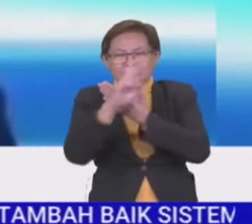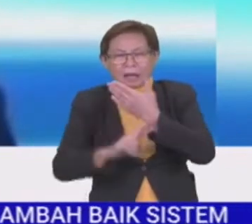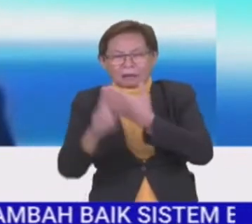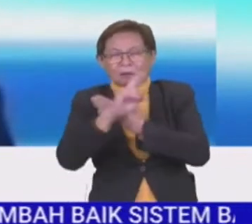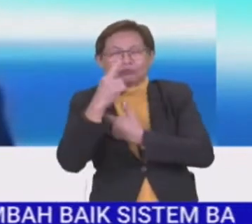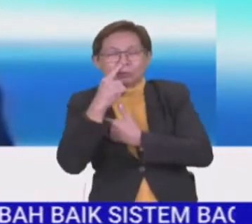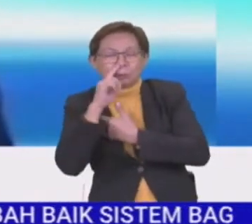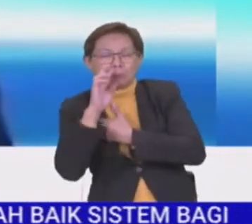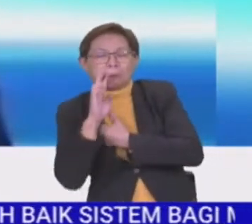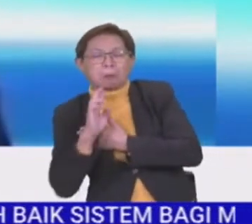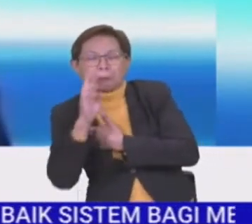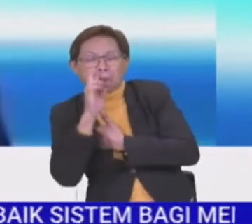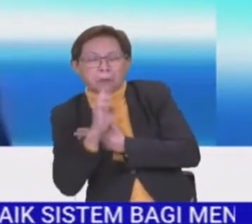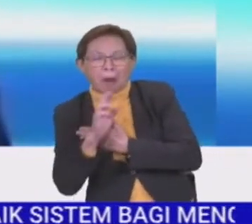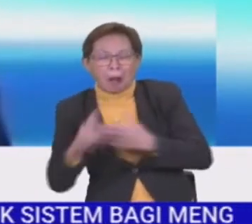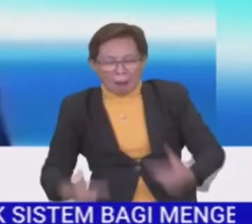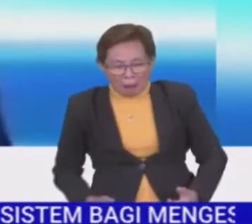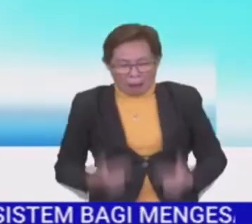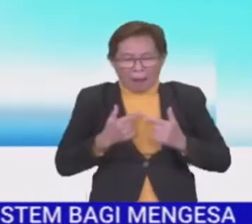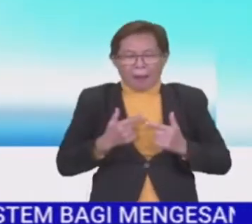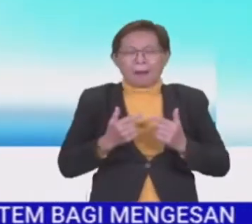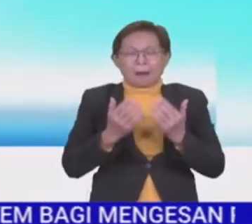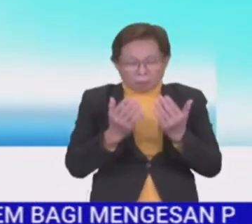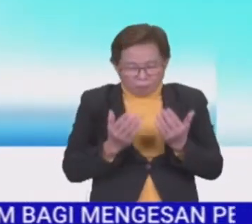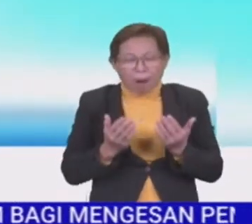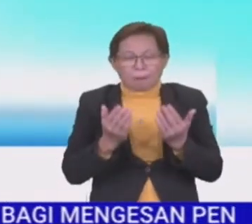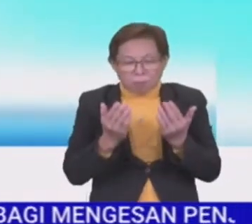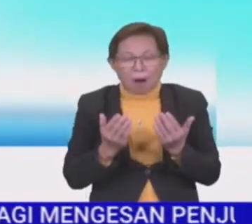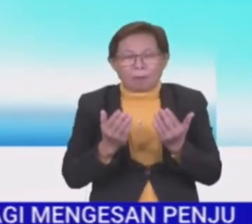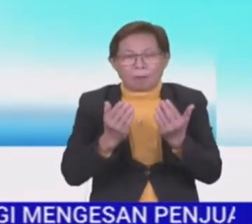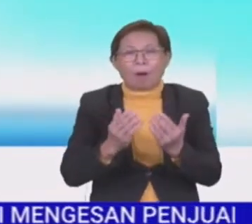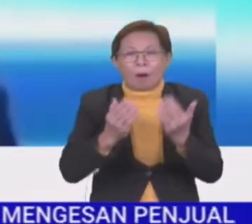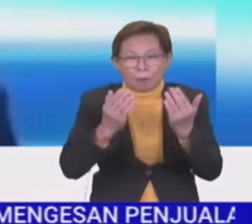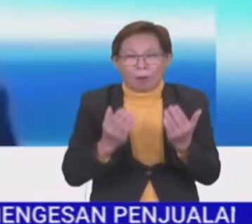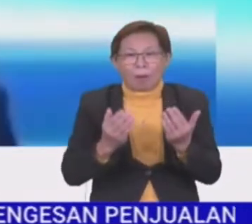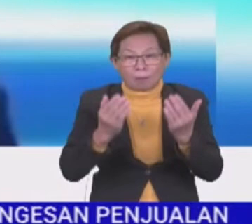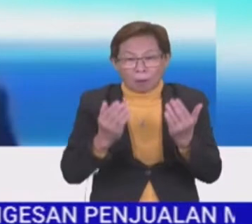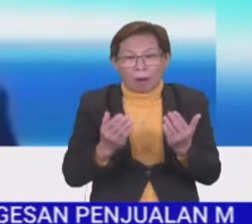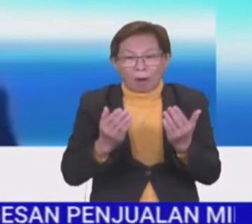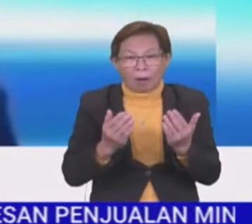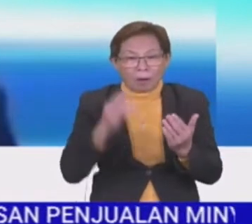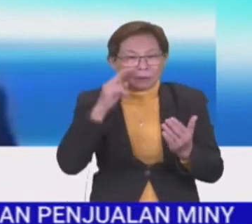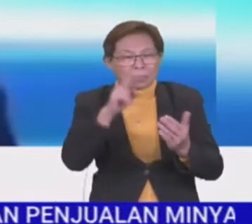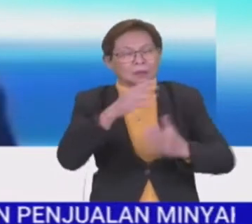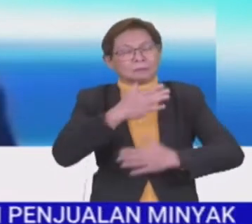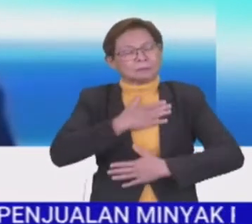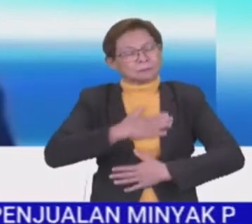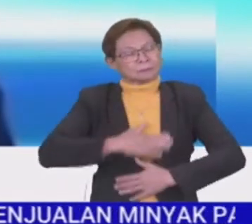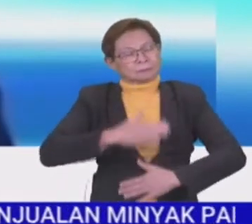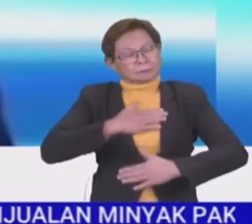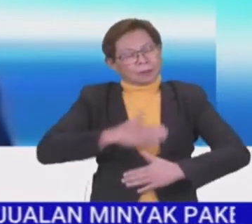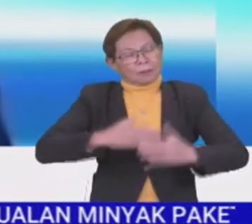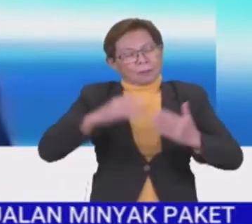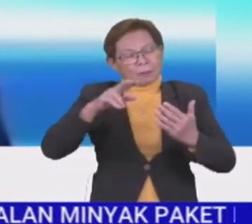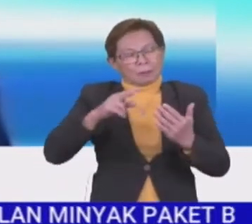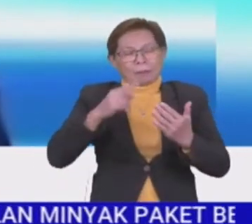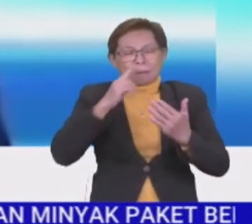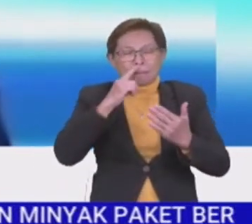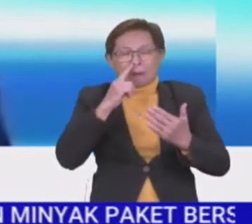pendarahan hidung ketika siaran langsung. Pembaca berita itu, Huang Xinqi, dilihat tenang membaca buletin